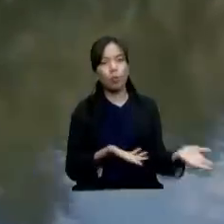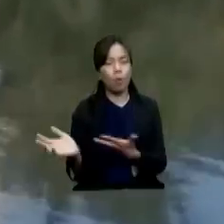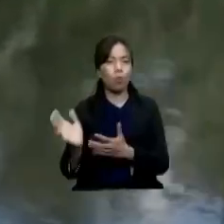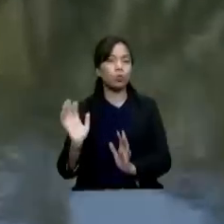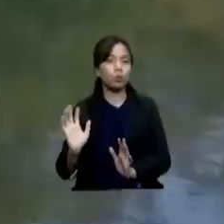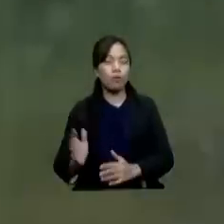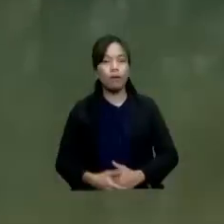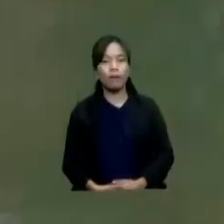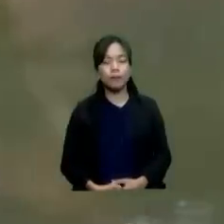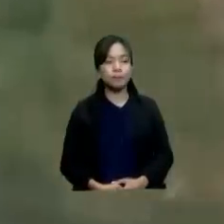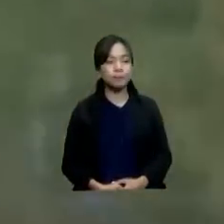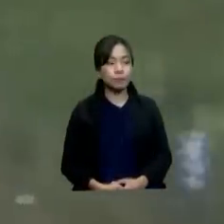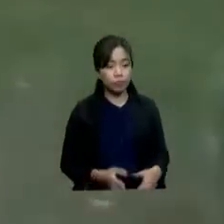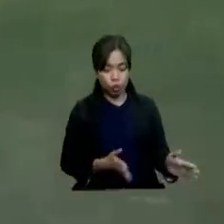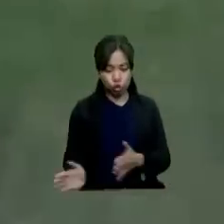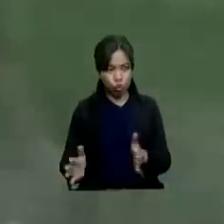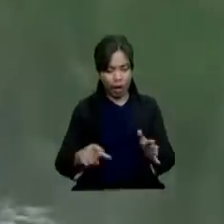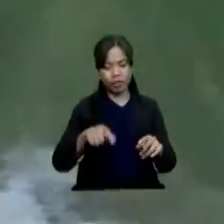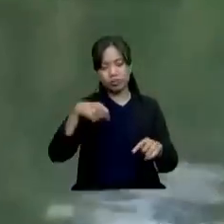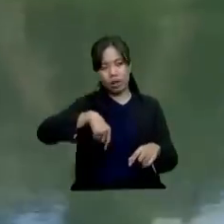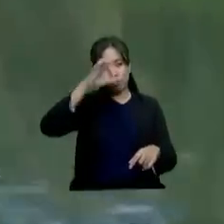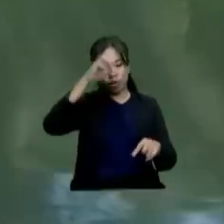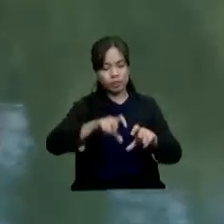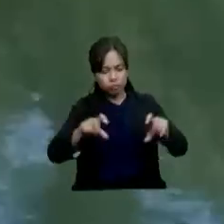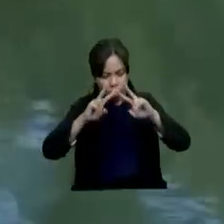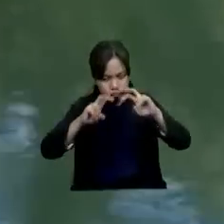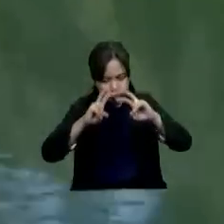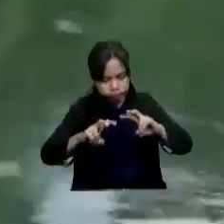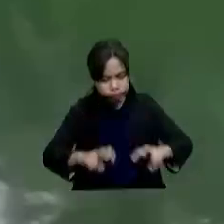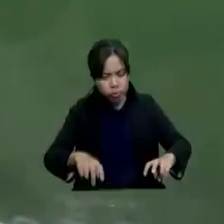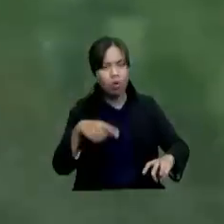Polisi mengamankan lokasi untuk melakukan penyelidikan kejadian.